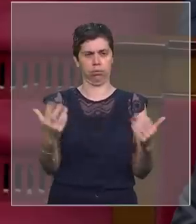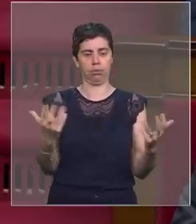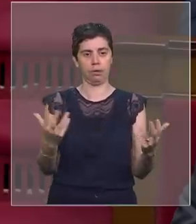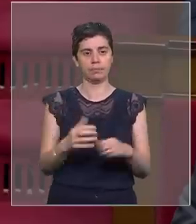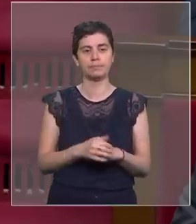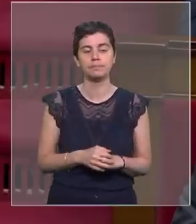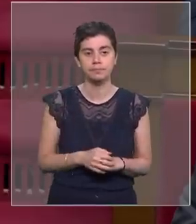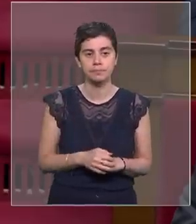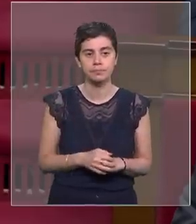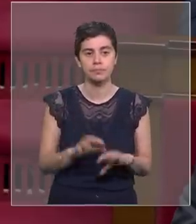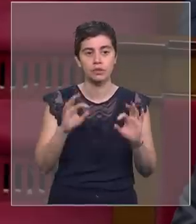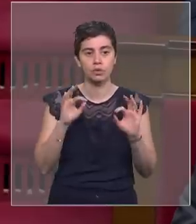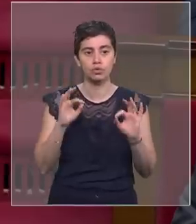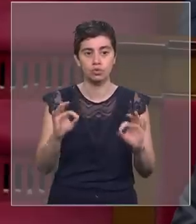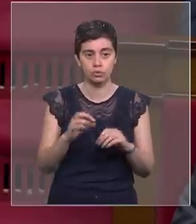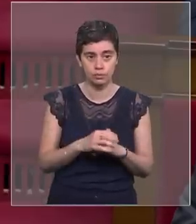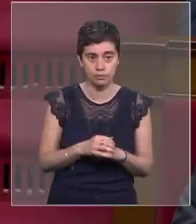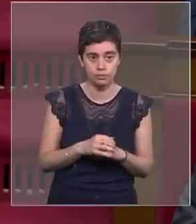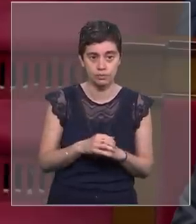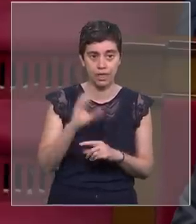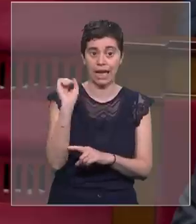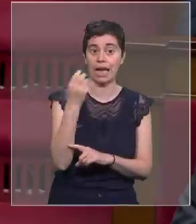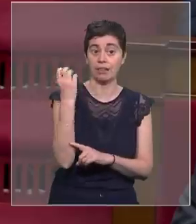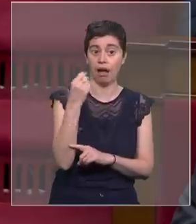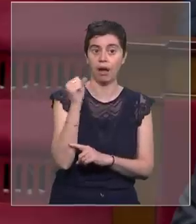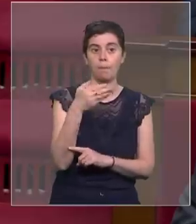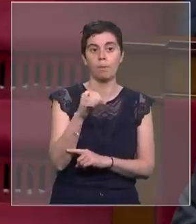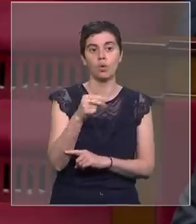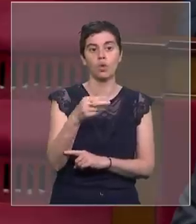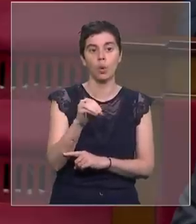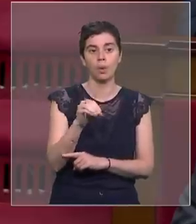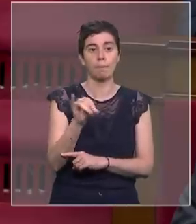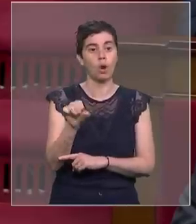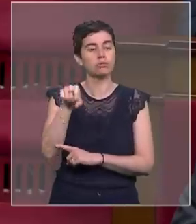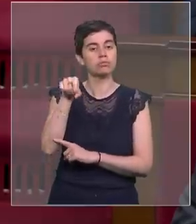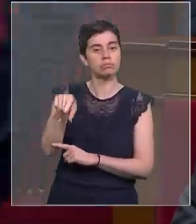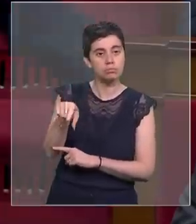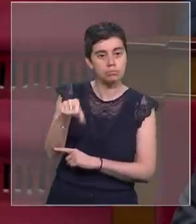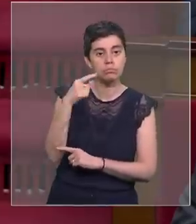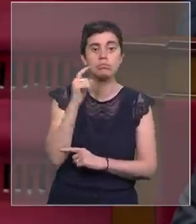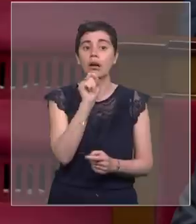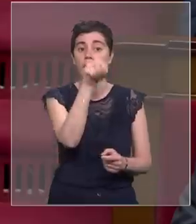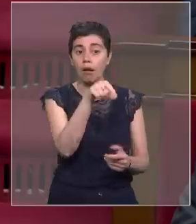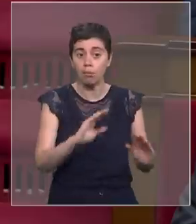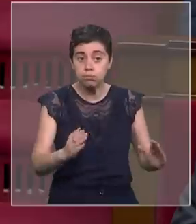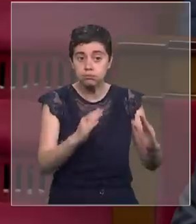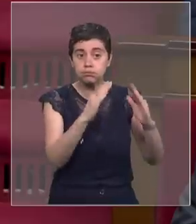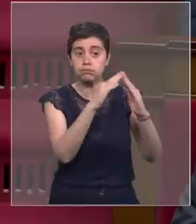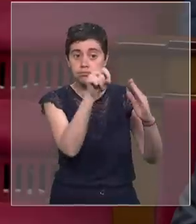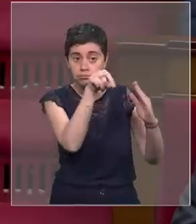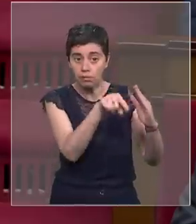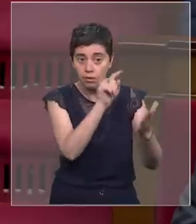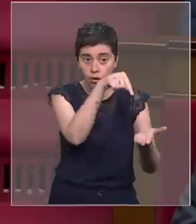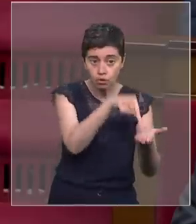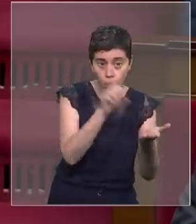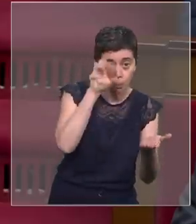effet, le seul radar mono-impulse qui est aujourd'hui sur le Mont Marow, donc sur les hauteurs de Faa'a,